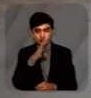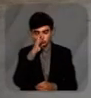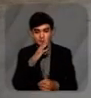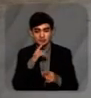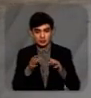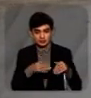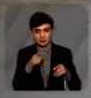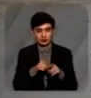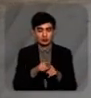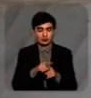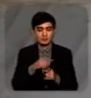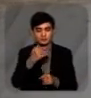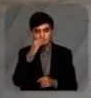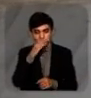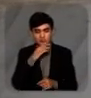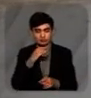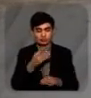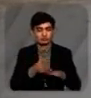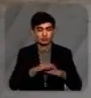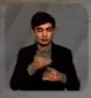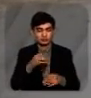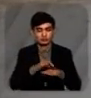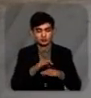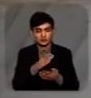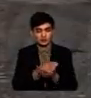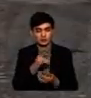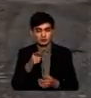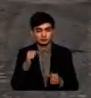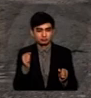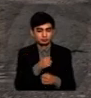в тяжелом состоянии. По данным гособвинения, пенсионер превысил